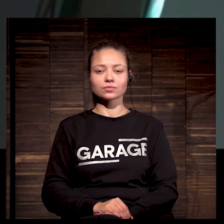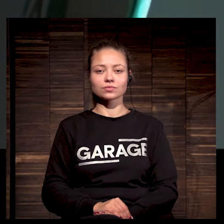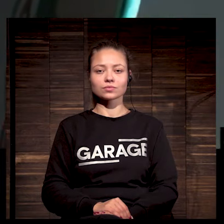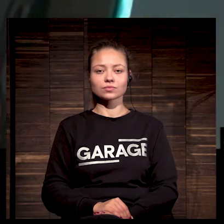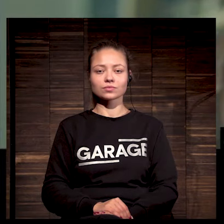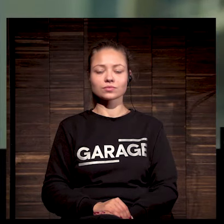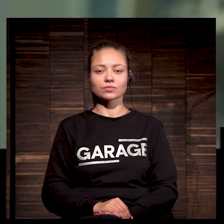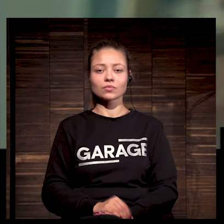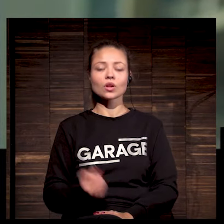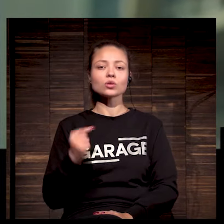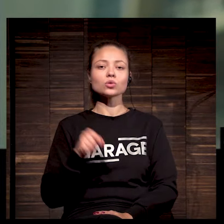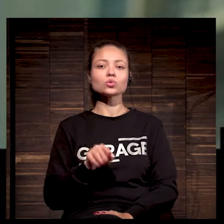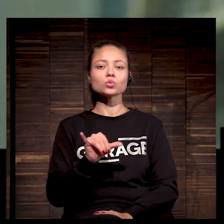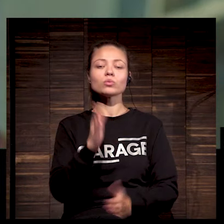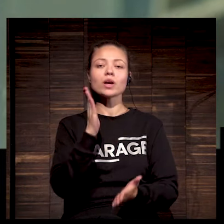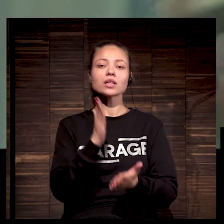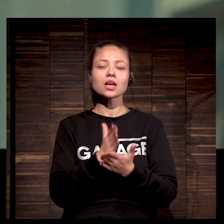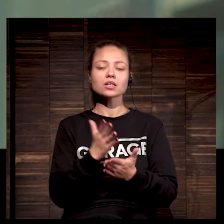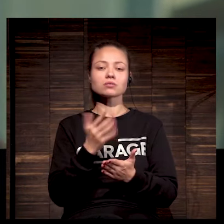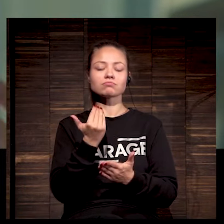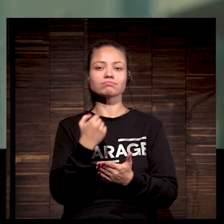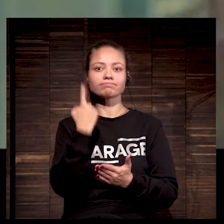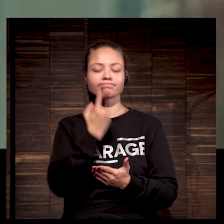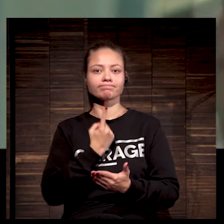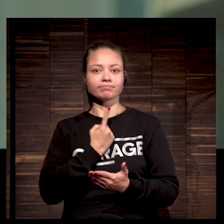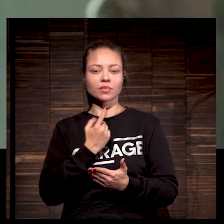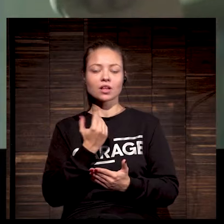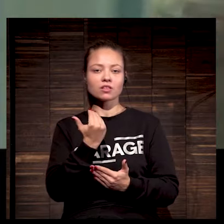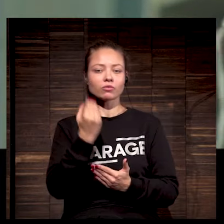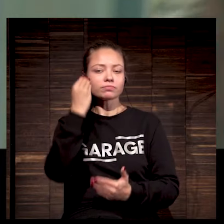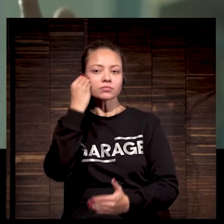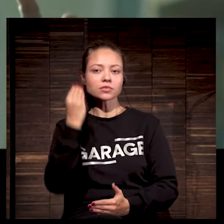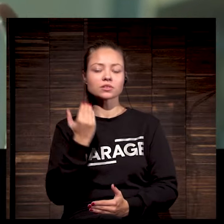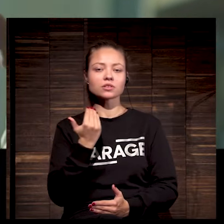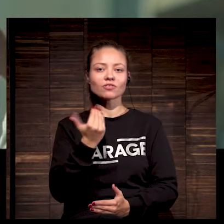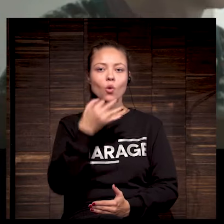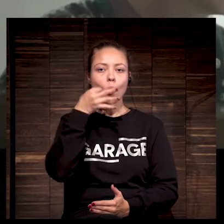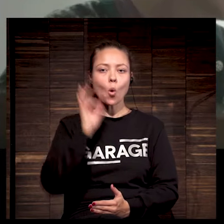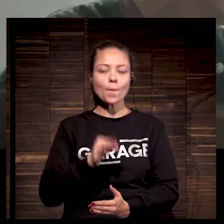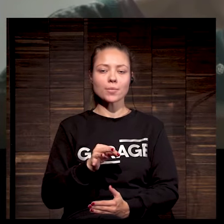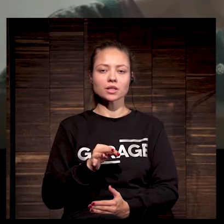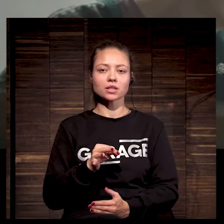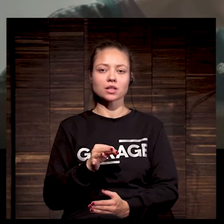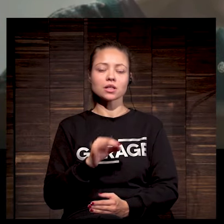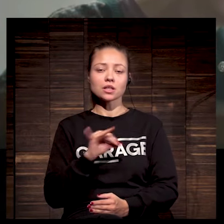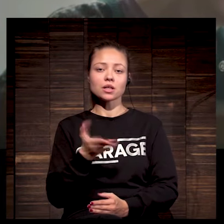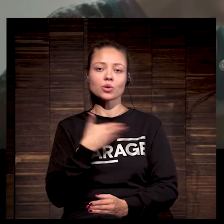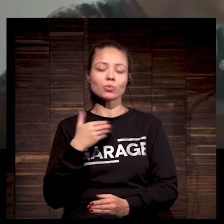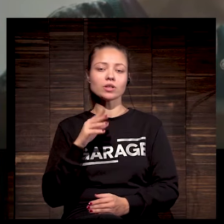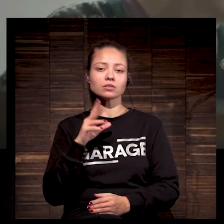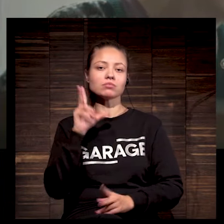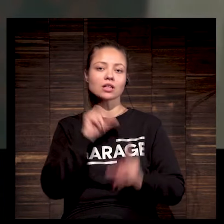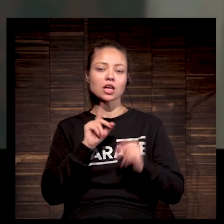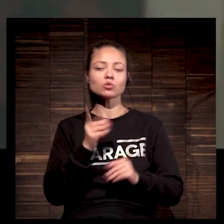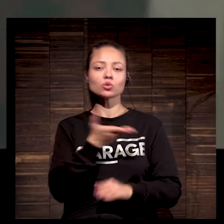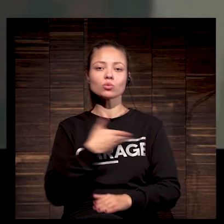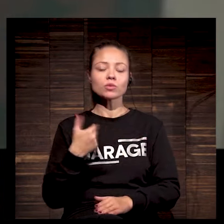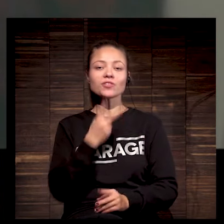то что у тебя есть твоя аутентичность своя точка зрения свой опыт и мы надеемся что мы